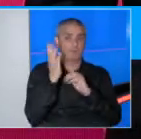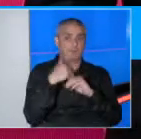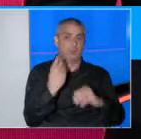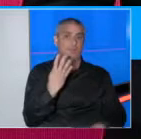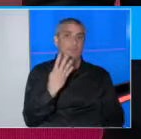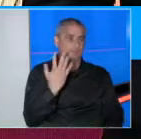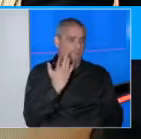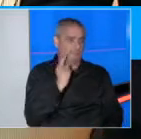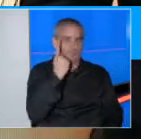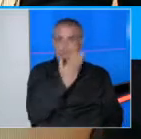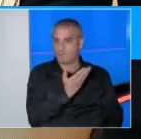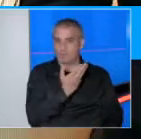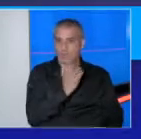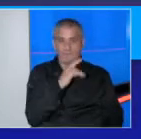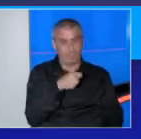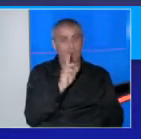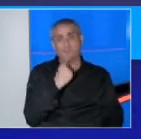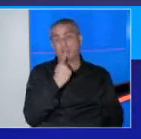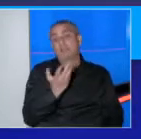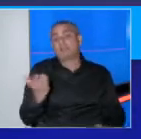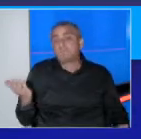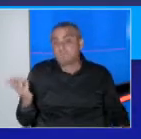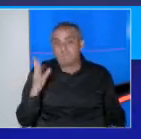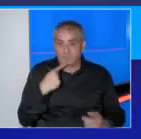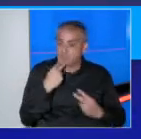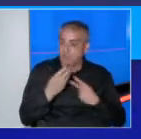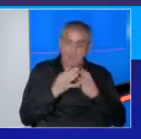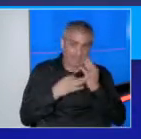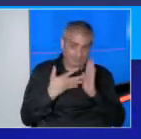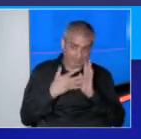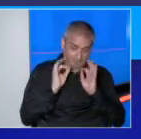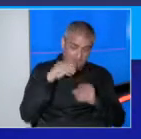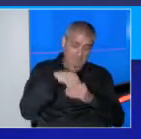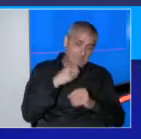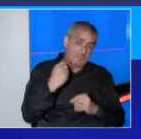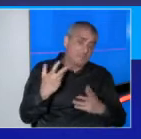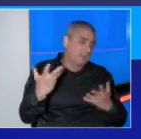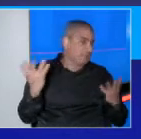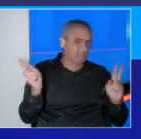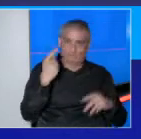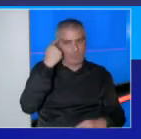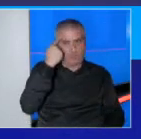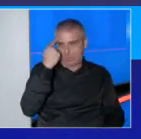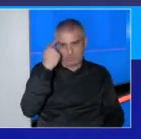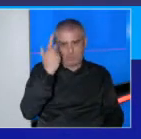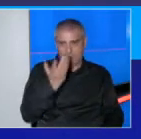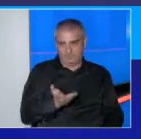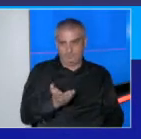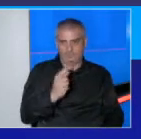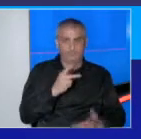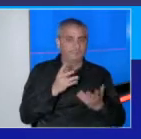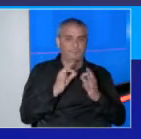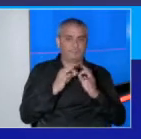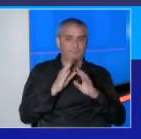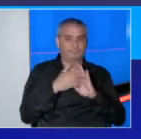מספר מאוד גבוה. בדיוק. שוב, למרות שגם פה אפשר להגיד שלך תדע באמת אם מי שענה לסקר הוא באמת מצביע ימינה, אין באמת לדרך לדעת. הרשתות